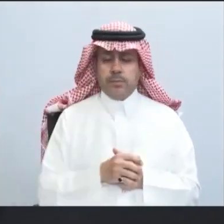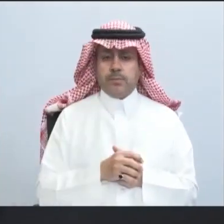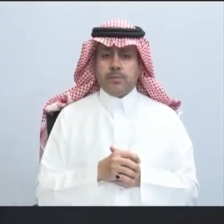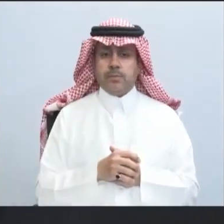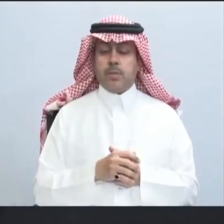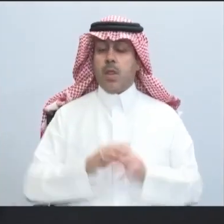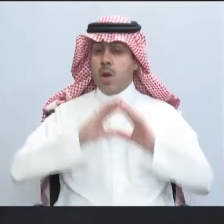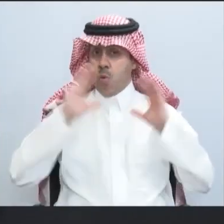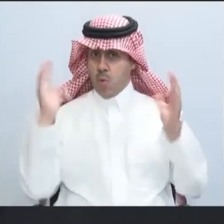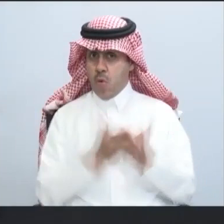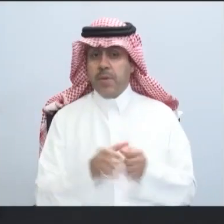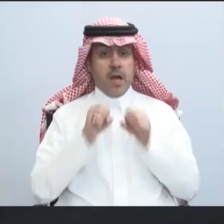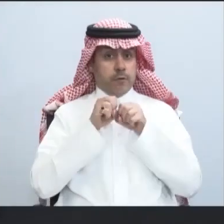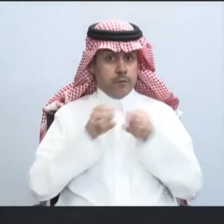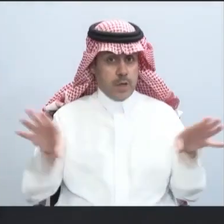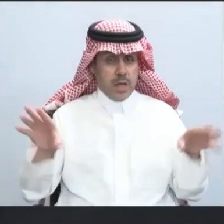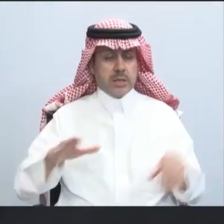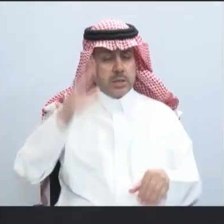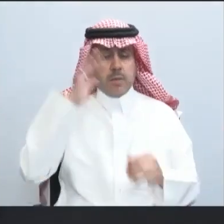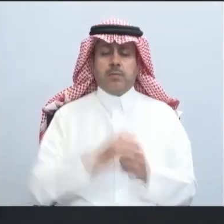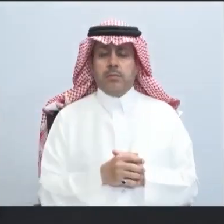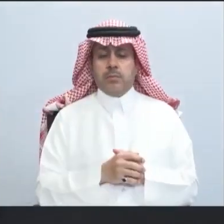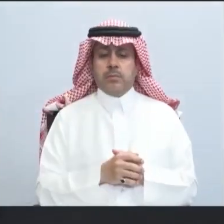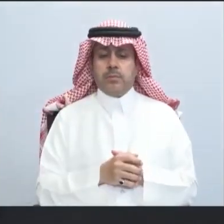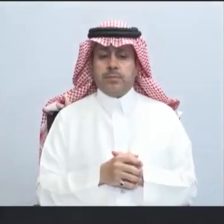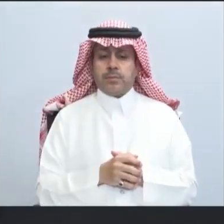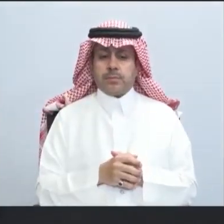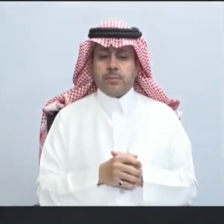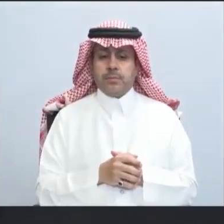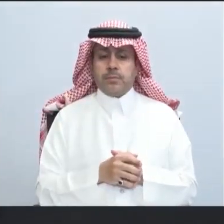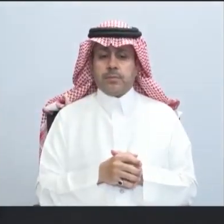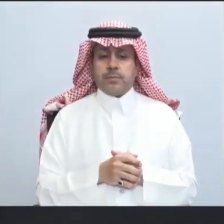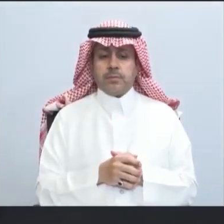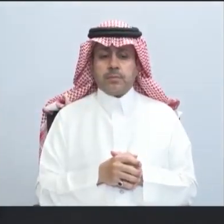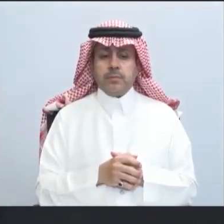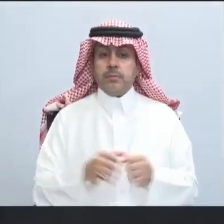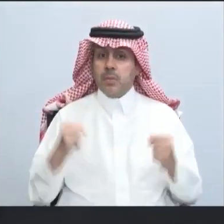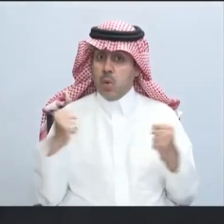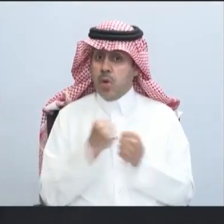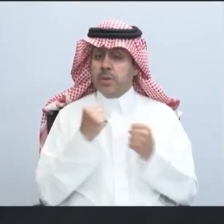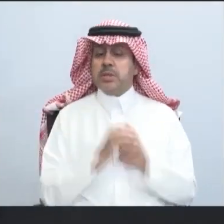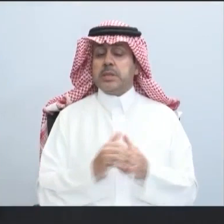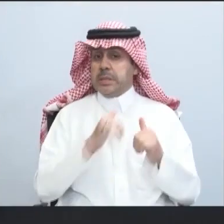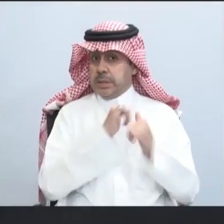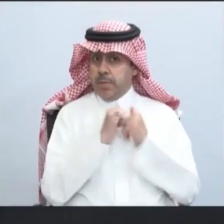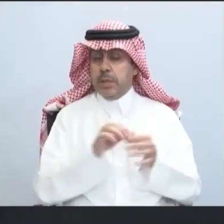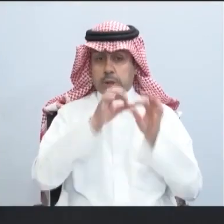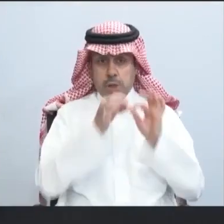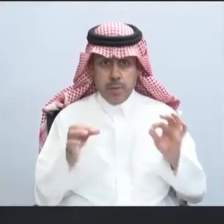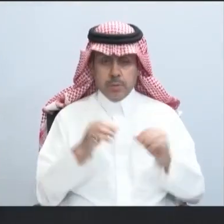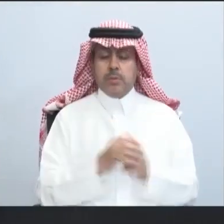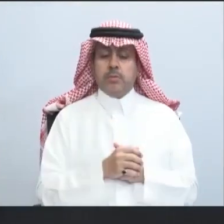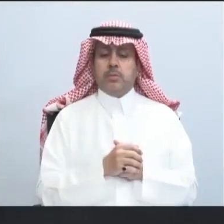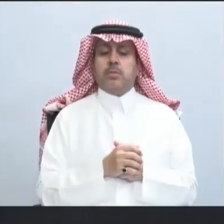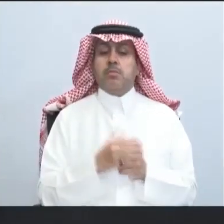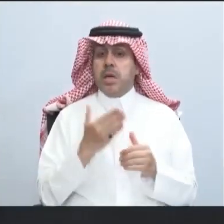ذلك كله من افشاء السلام سواء كنت تعرف او لا تعرف حتى نحقق السبيل الى الترابط والتالف والمحبه ويكون